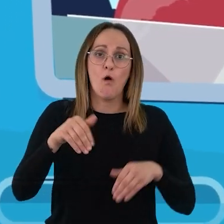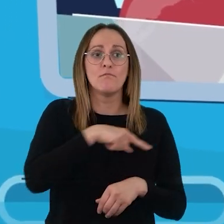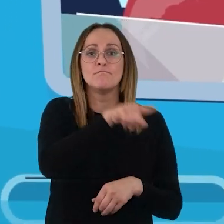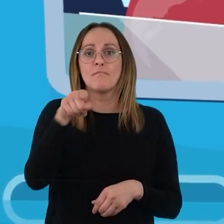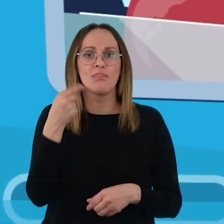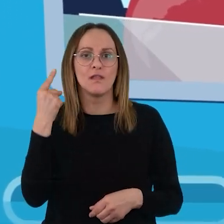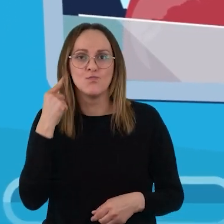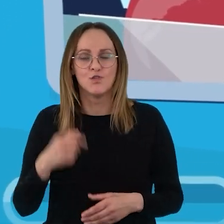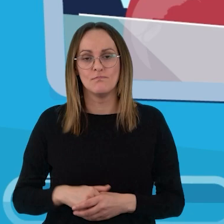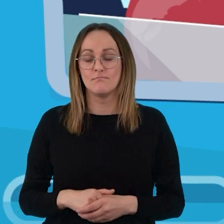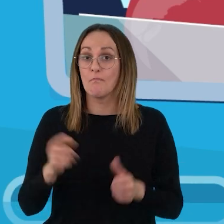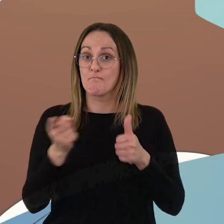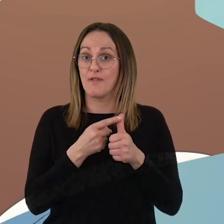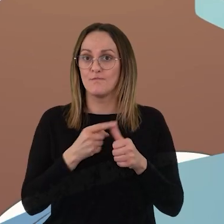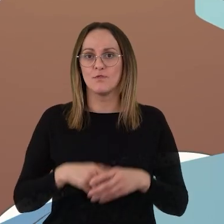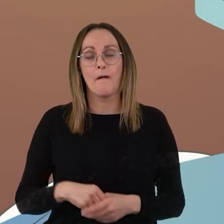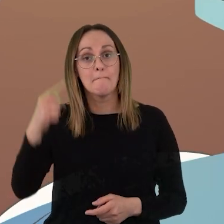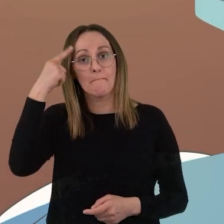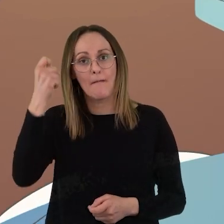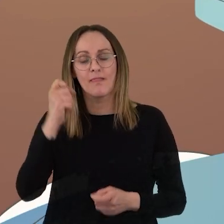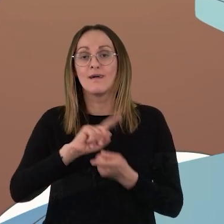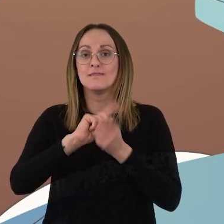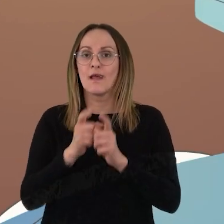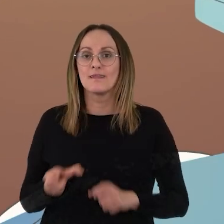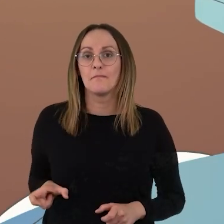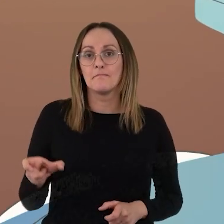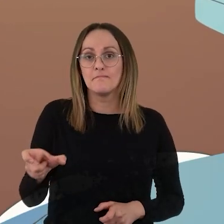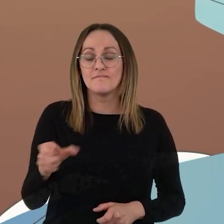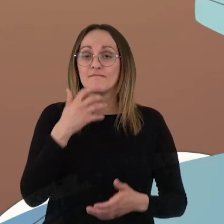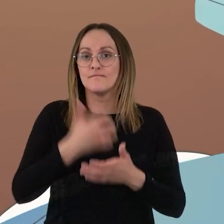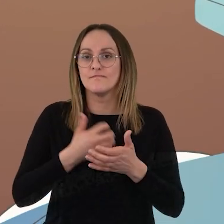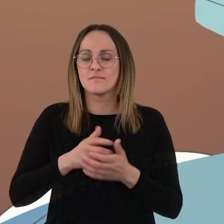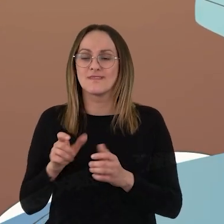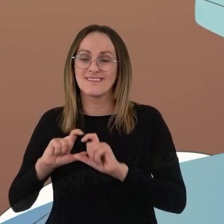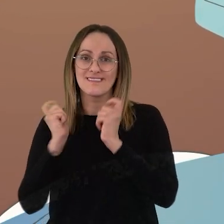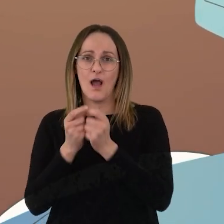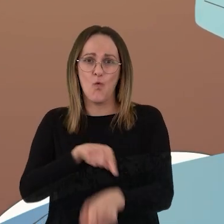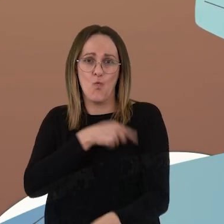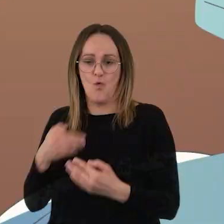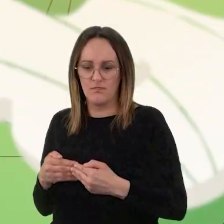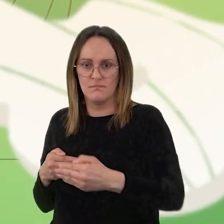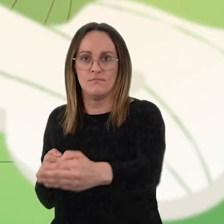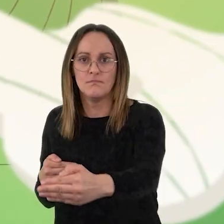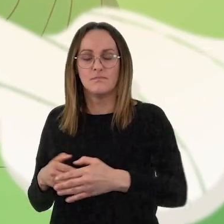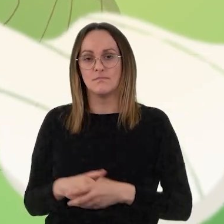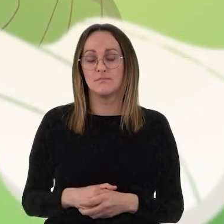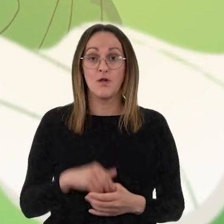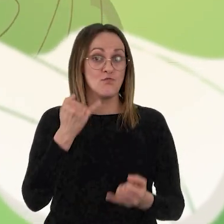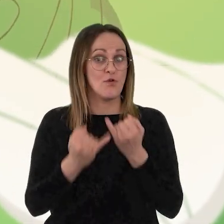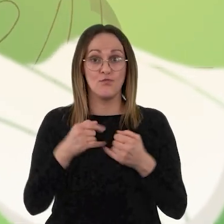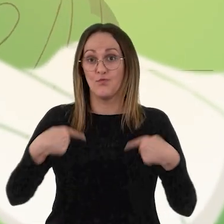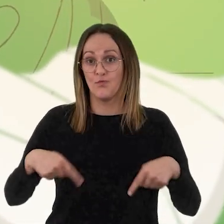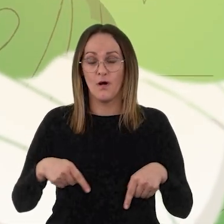których mogłeś nie słyszeć. Po pierwsze, pamiętaj, aby zmienić pas. Wykorzystuj całą jego długość.